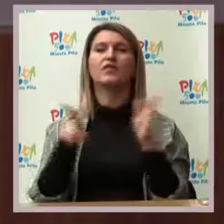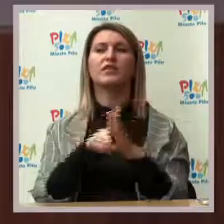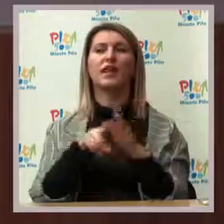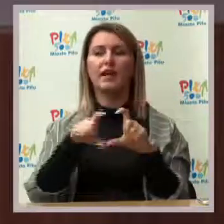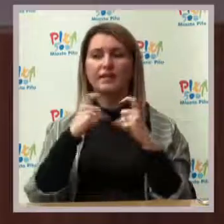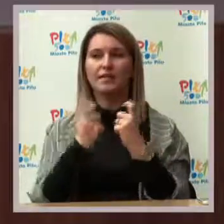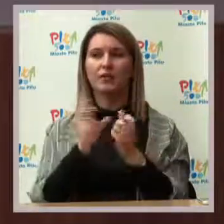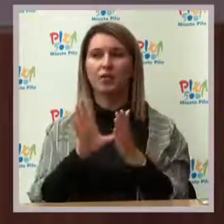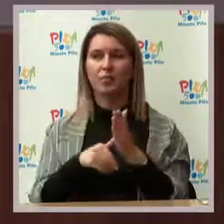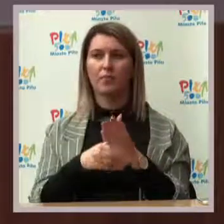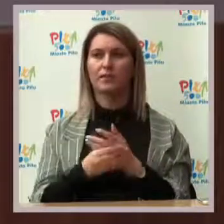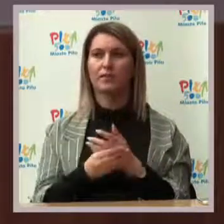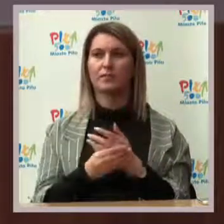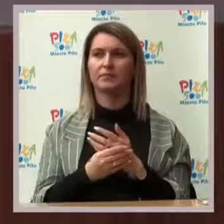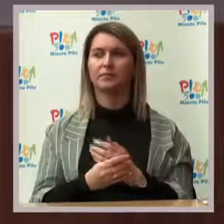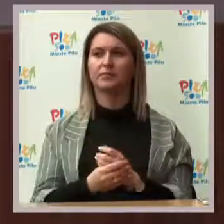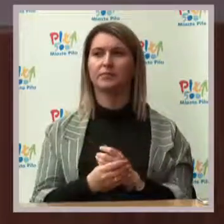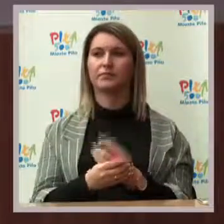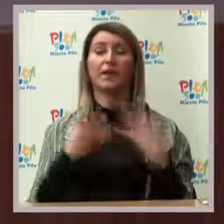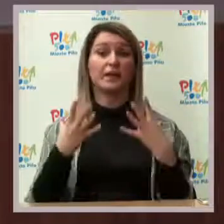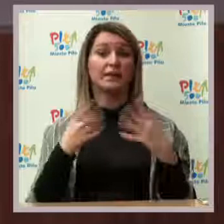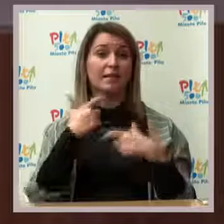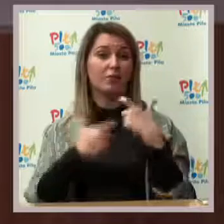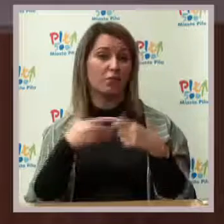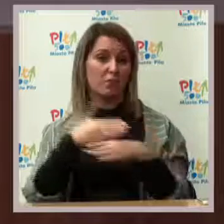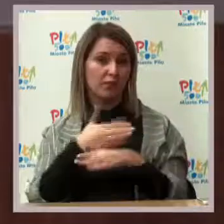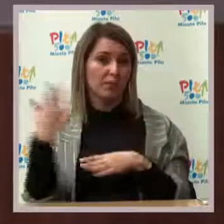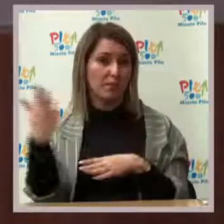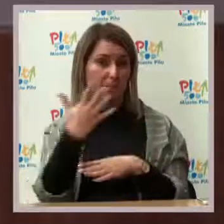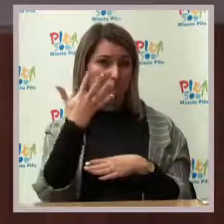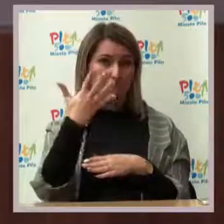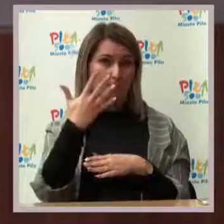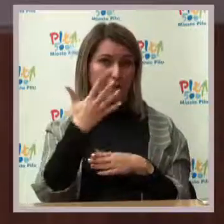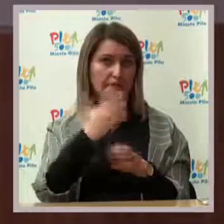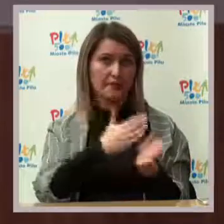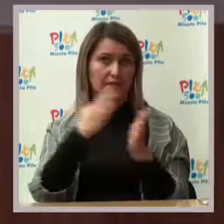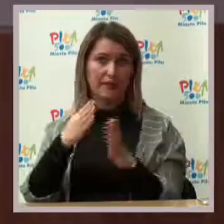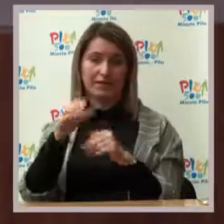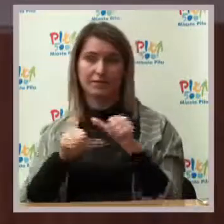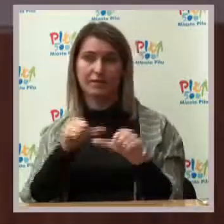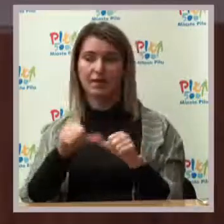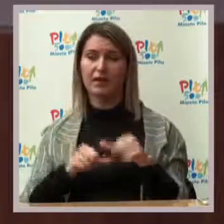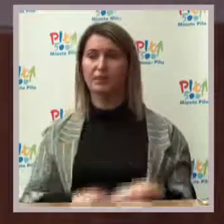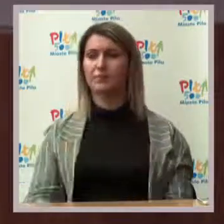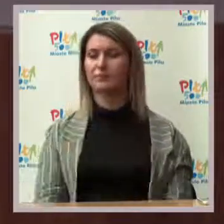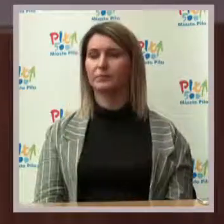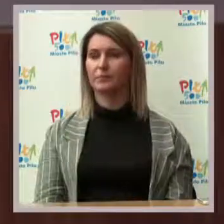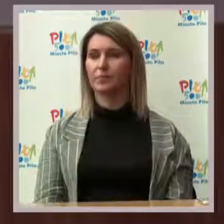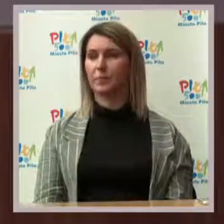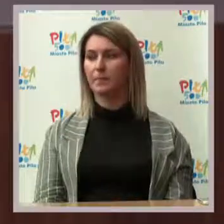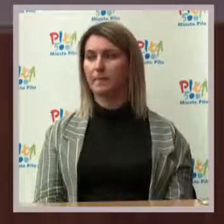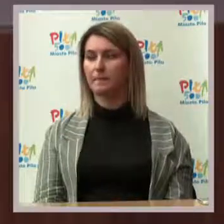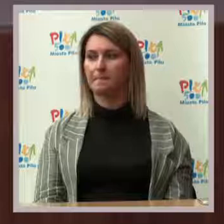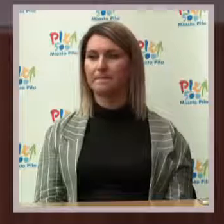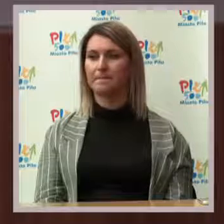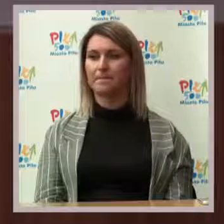które chcielibyśmy w ciągu najbliższych 5 lat podejmować, by nie stracić w gąszczu